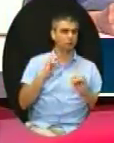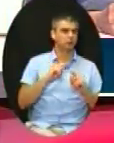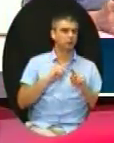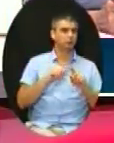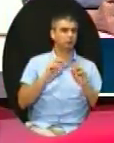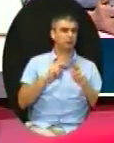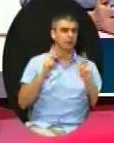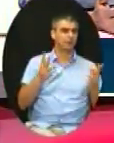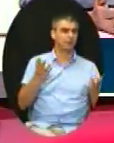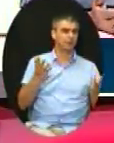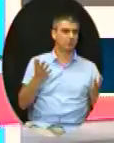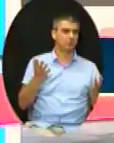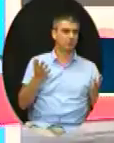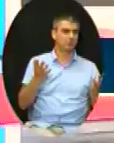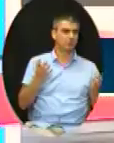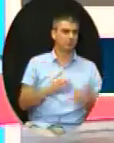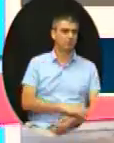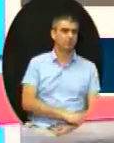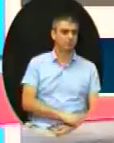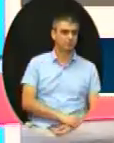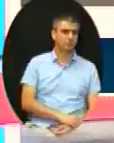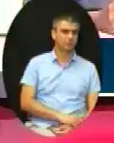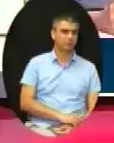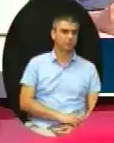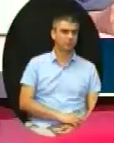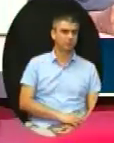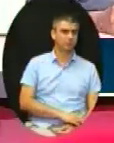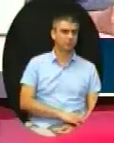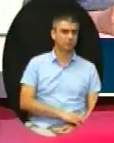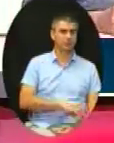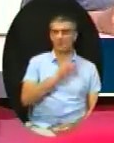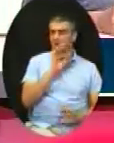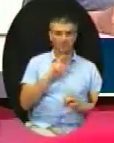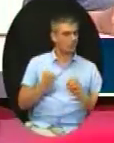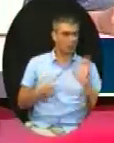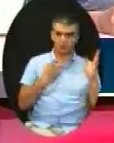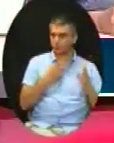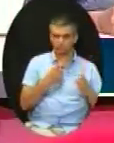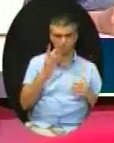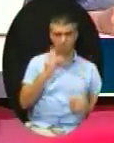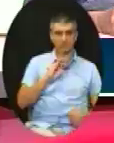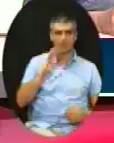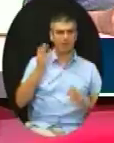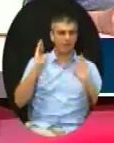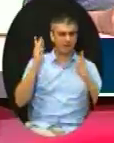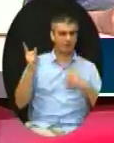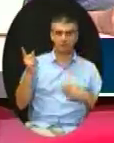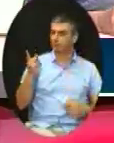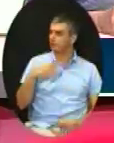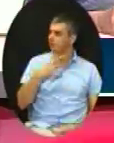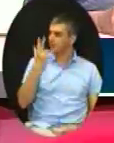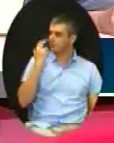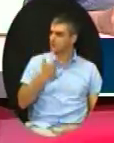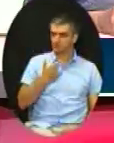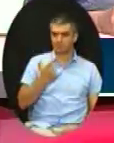של פתרון. ערבי יהודה ושומרון, שנייה, אני לא קטעתי אותה, שנייה, אף אחד לא גורש לשם מדרום הר חברון. אבל אביחיים, אתה